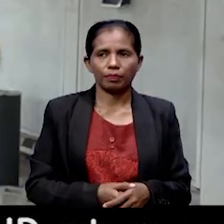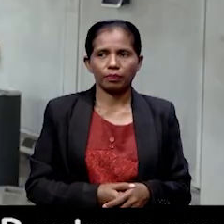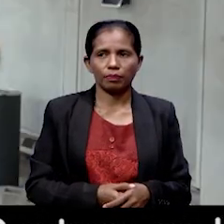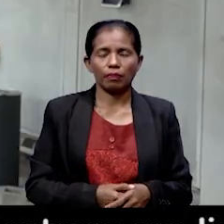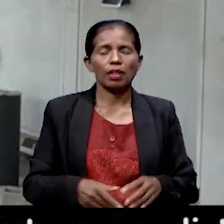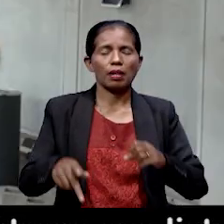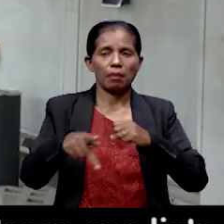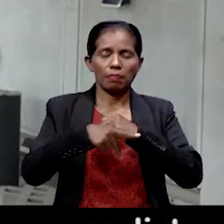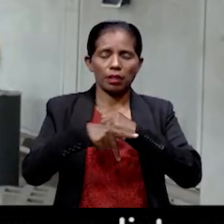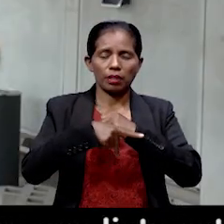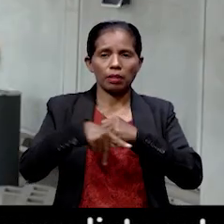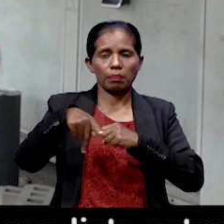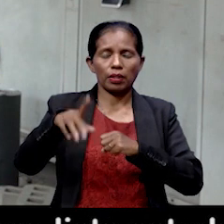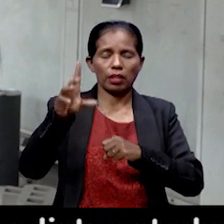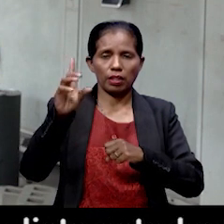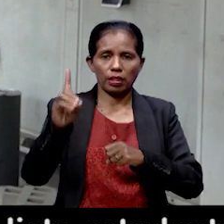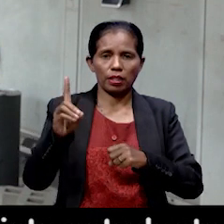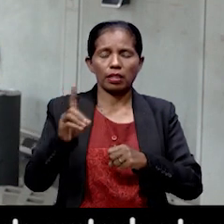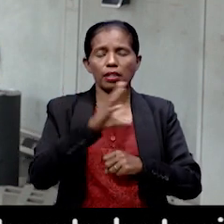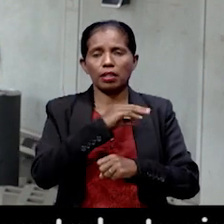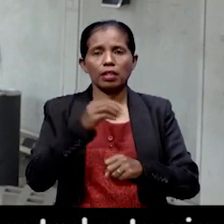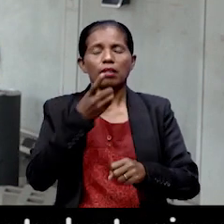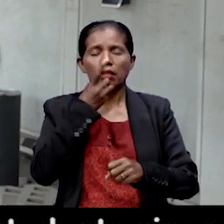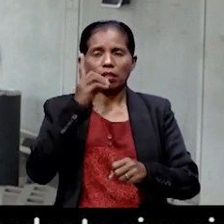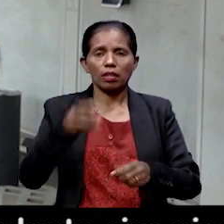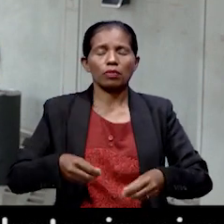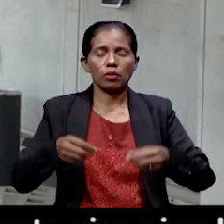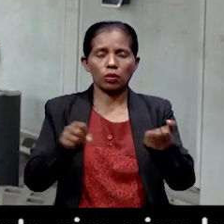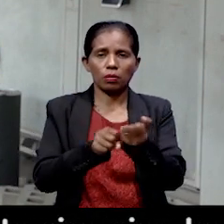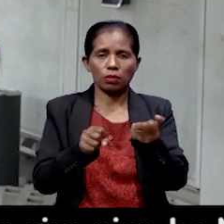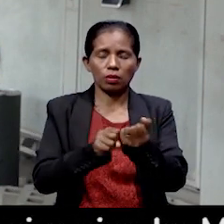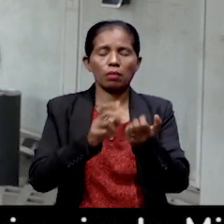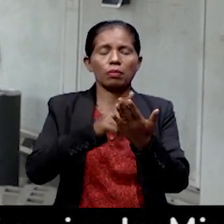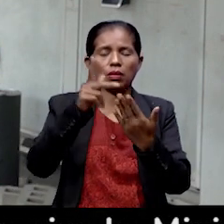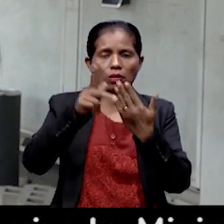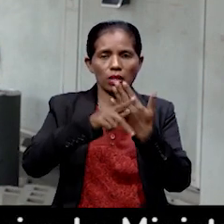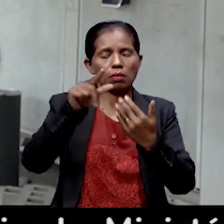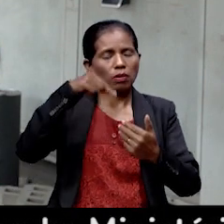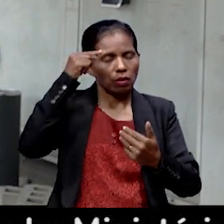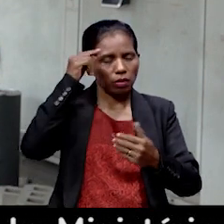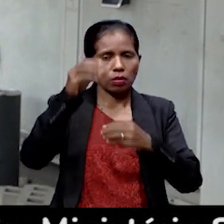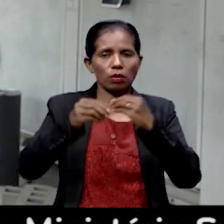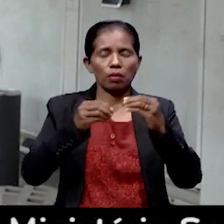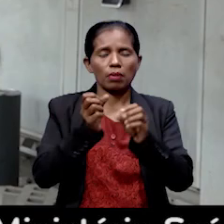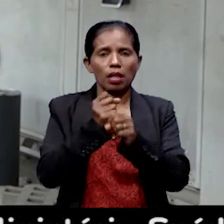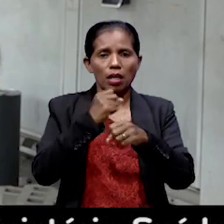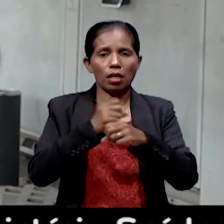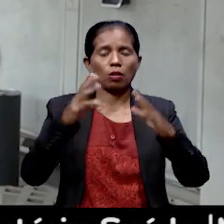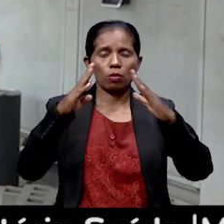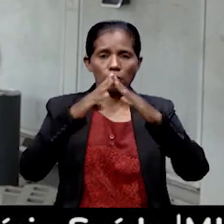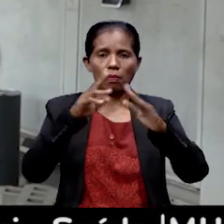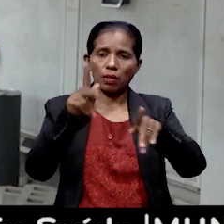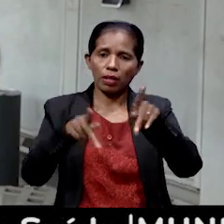Bangkada Partido Demokratiku ya Parlamento Nasional deklara fu apoi utomak ba programa guvernian kono bahari uma bak pitlaik